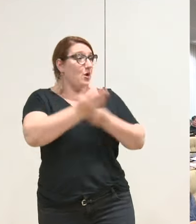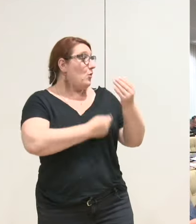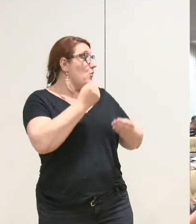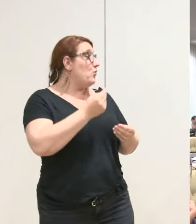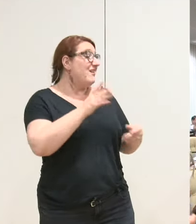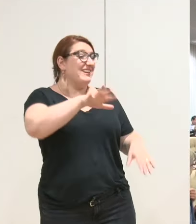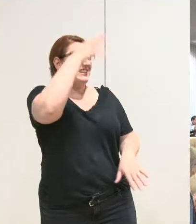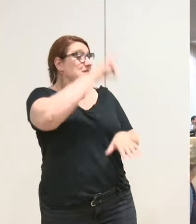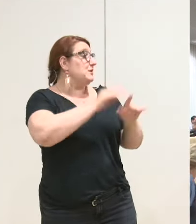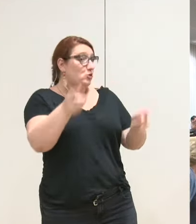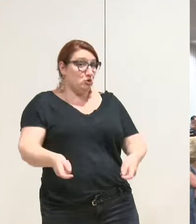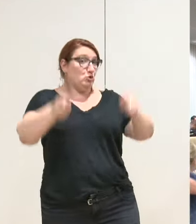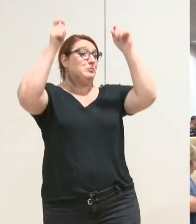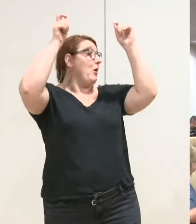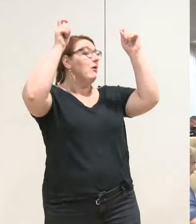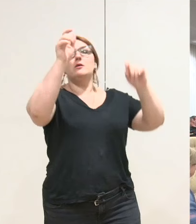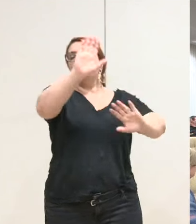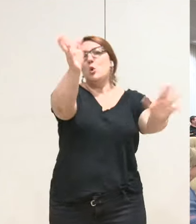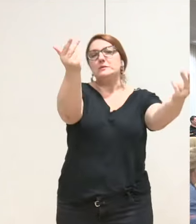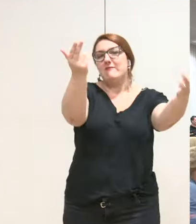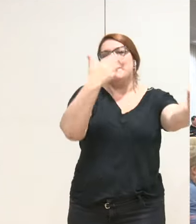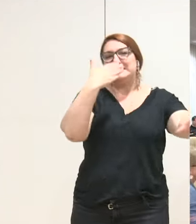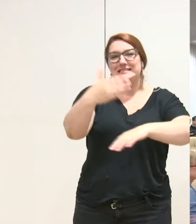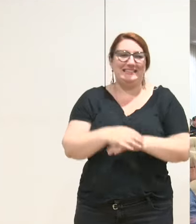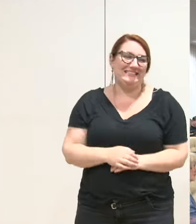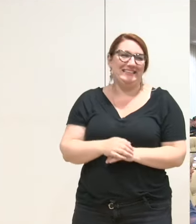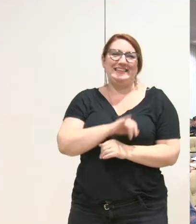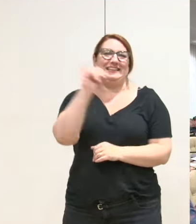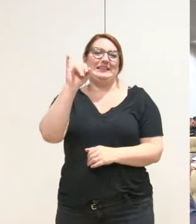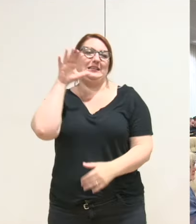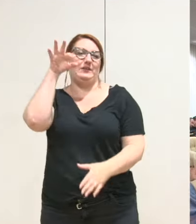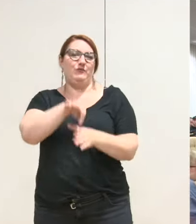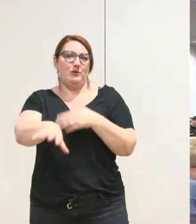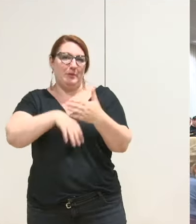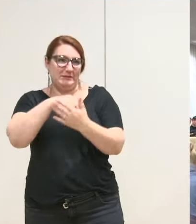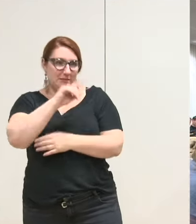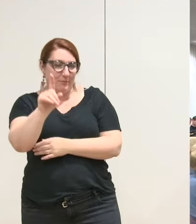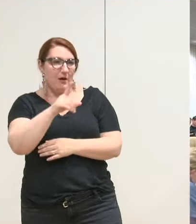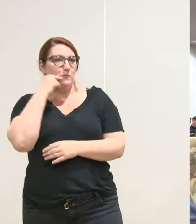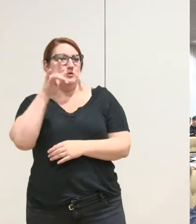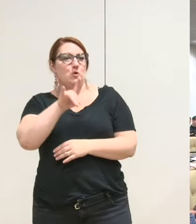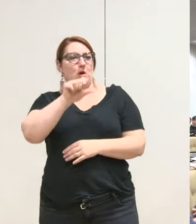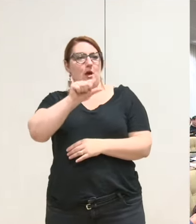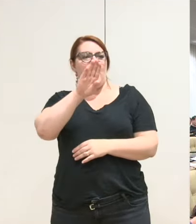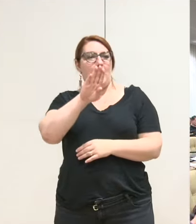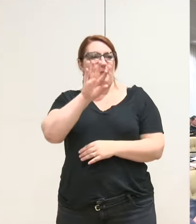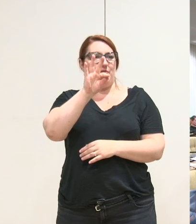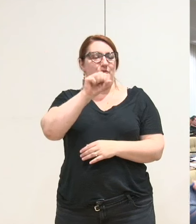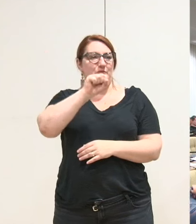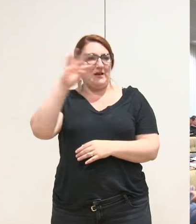sé de 15 minutes non ça va qui ne prend pas part au vote monsieur apfast qui s'abstient